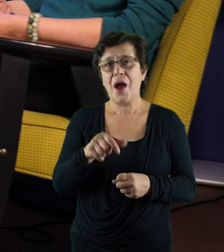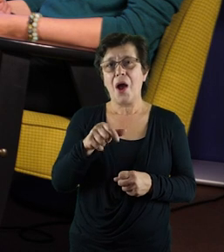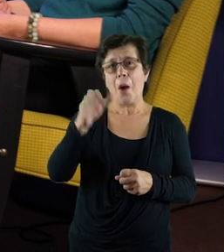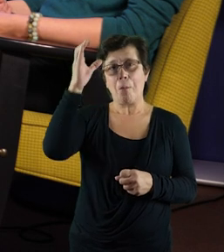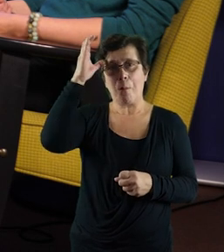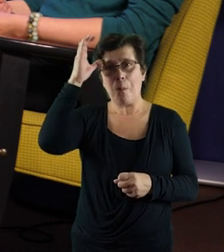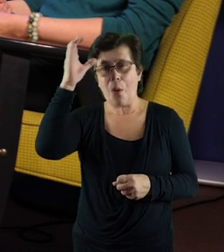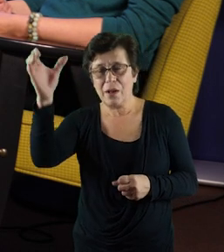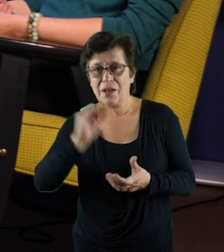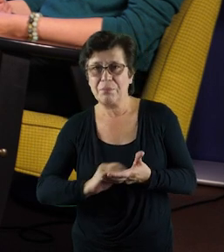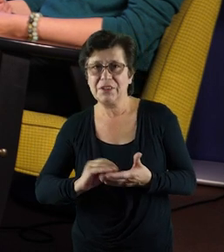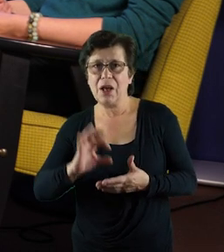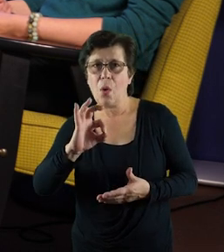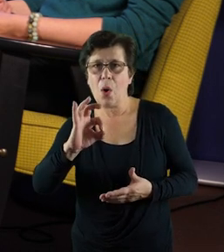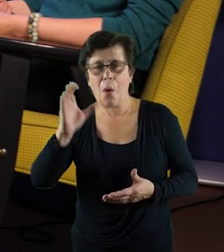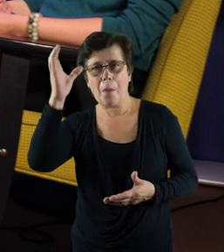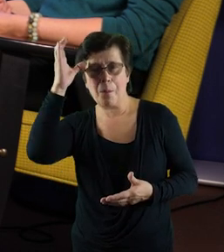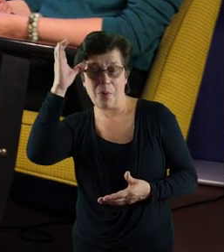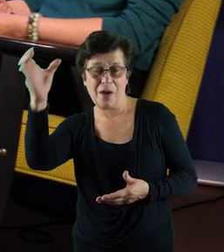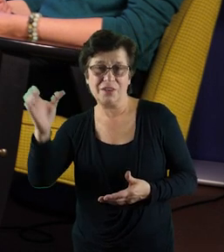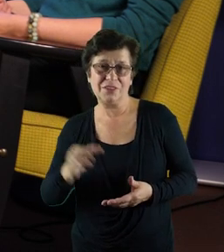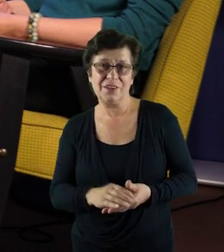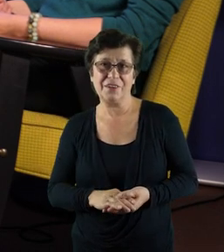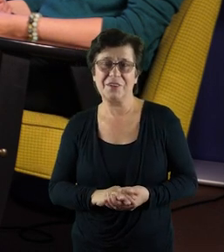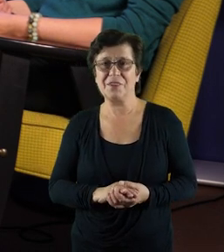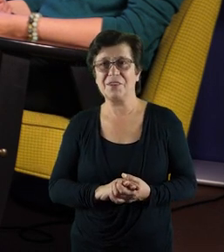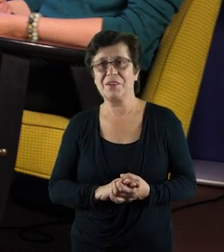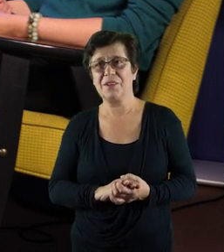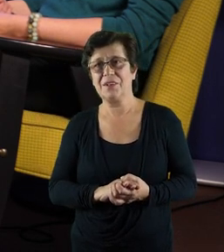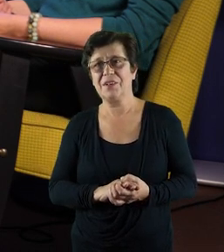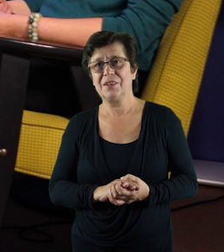poecie, tylko oni jakby pisał o Mickiewiczu z podobnego poziomu.